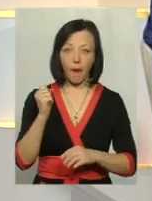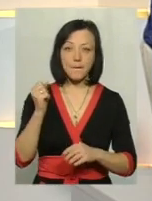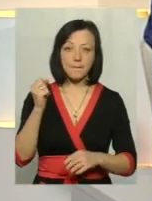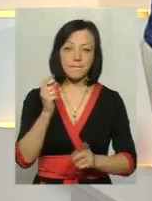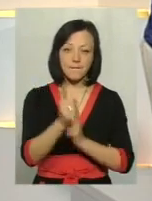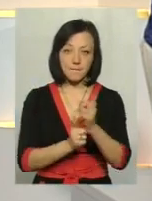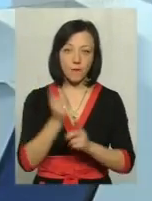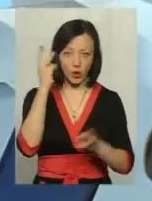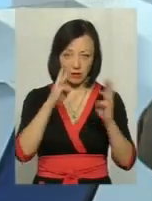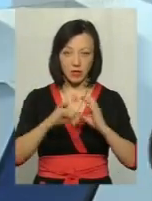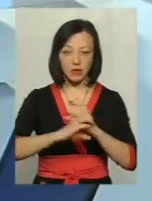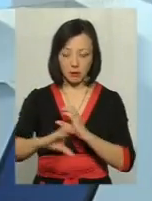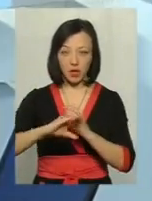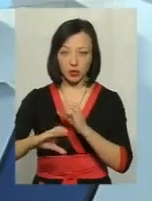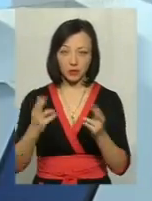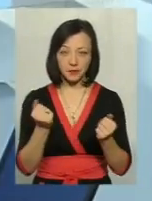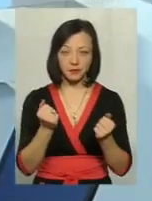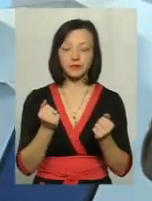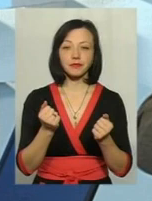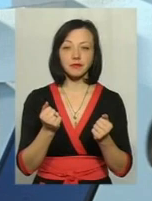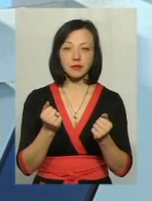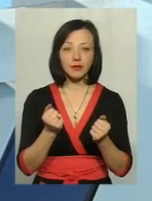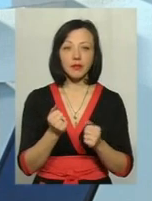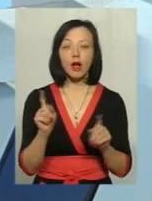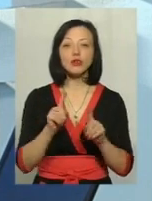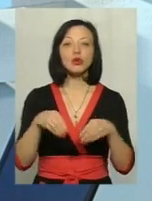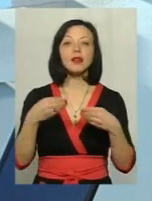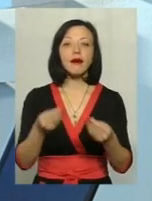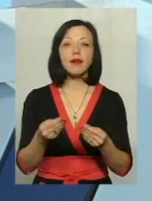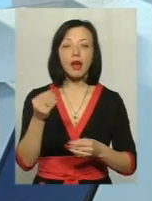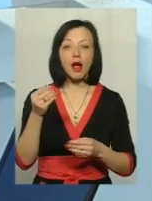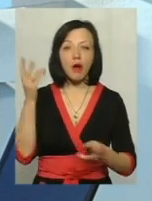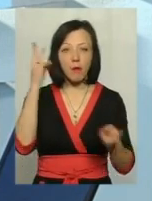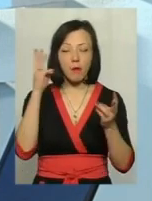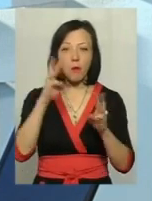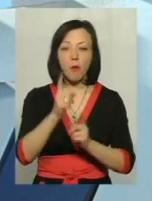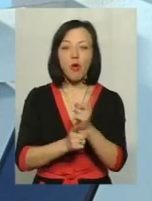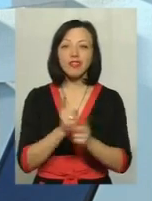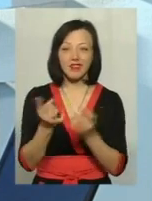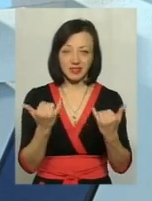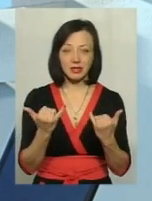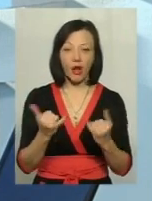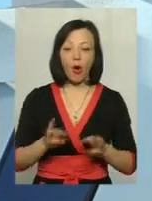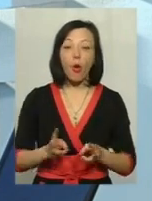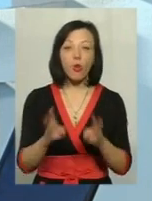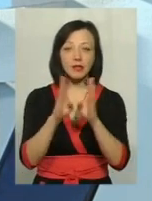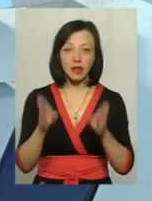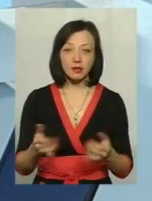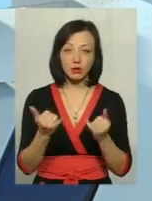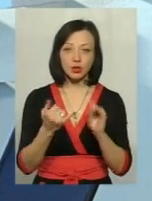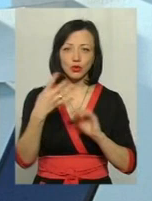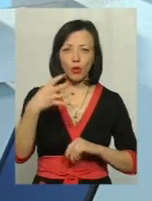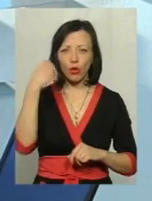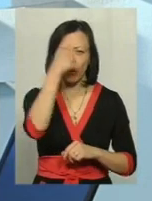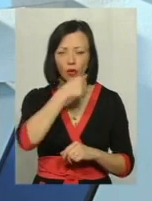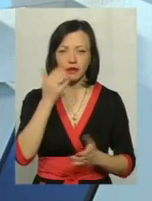модернізацію мереж? Це витрачається на модернізацію. А що дає модернізація в свою чергу? Навіть ті котельні, які їм сьогодні є і по